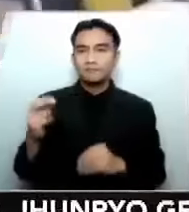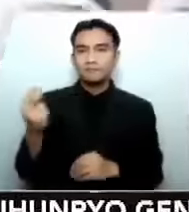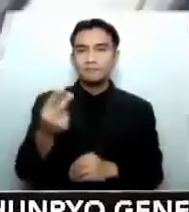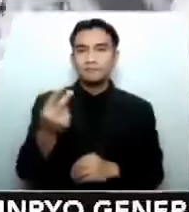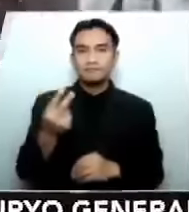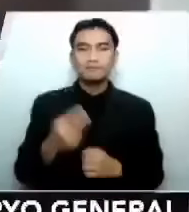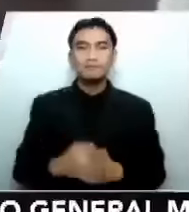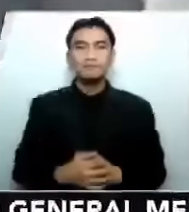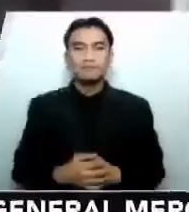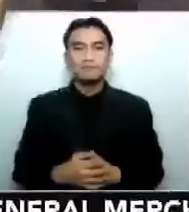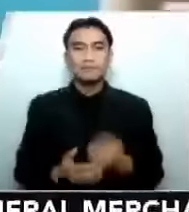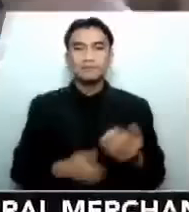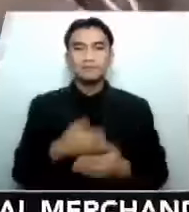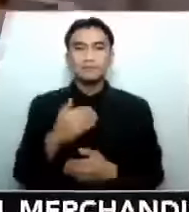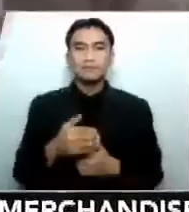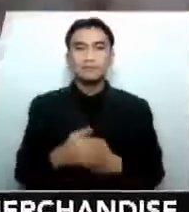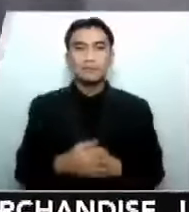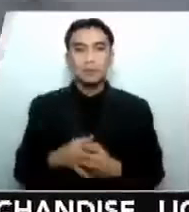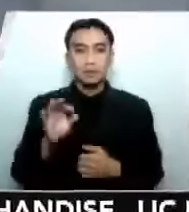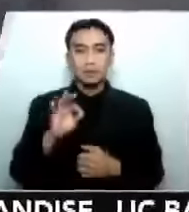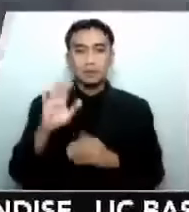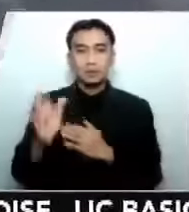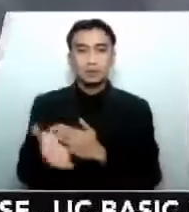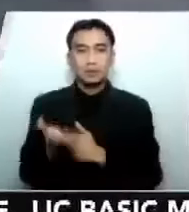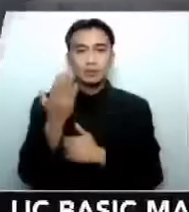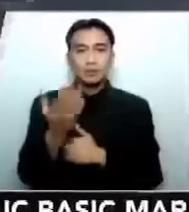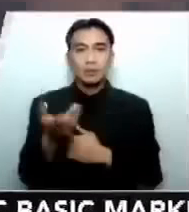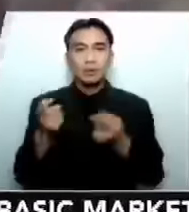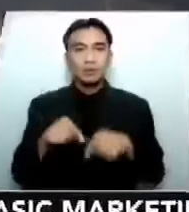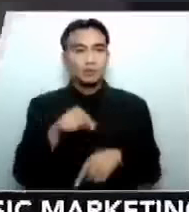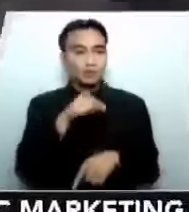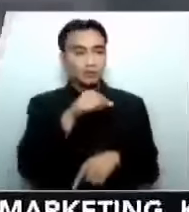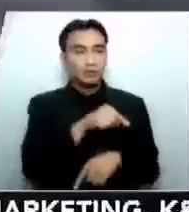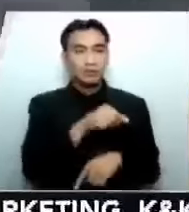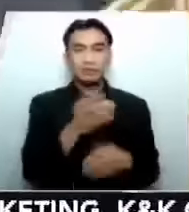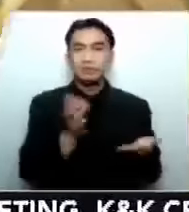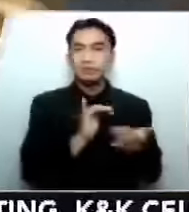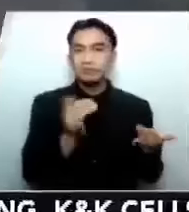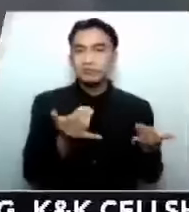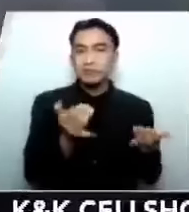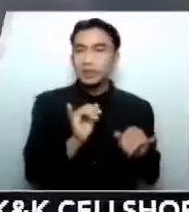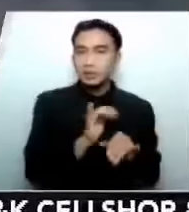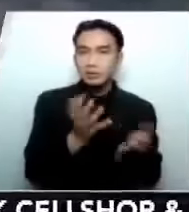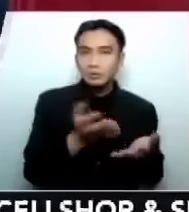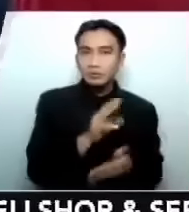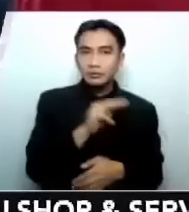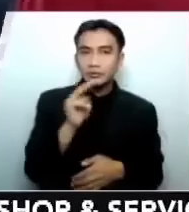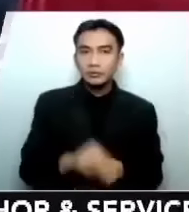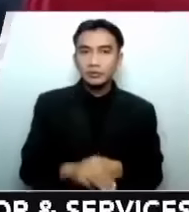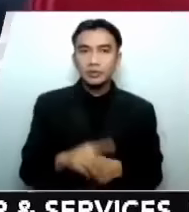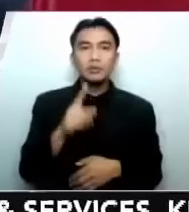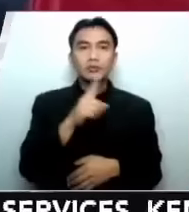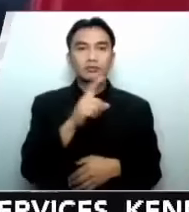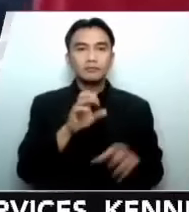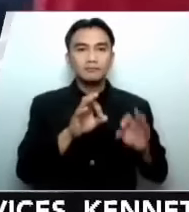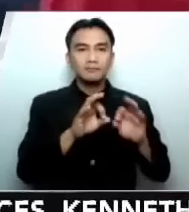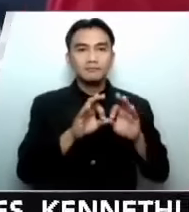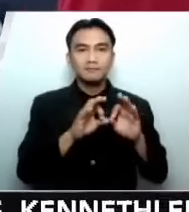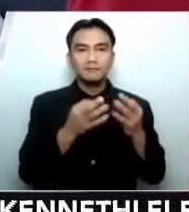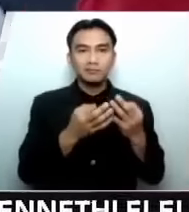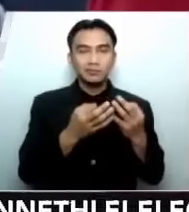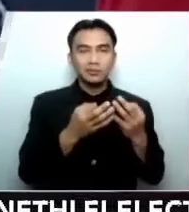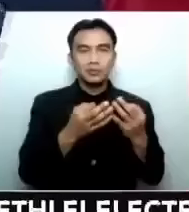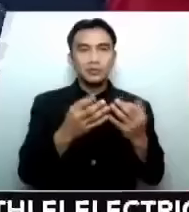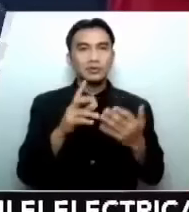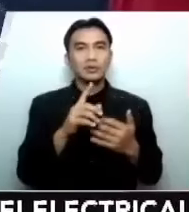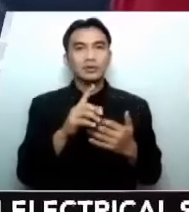Pasada alas 9 ng umaga, nang magkasunog din sa Santa Mesa, Maynila. Nasa 100 bahay ang natupok, 300 pamilya ang